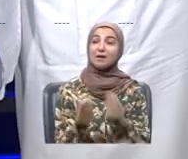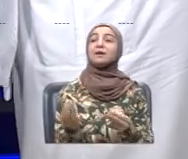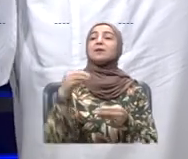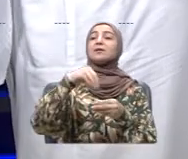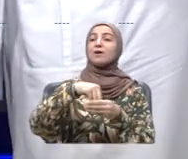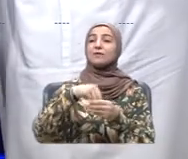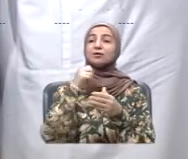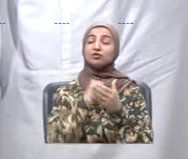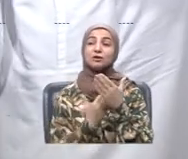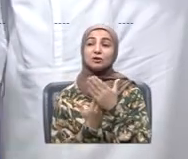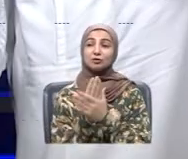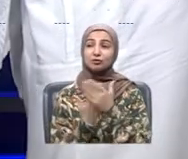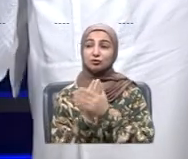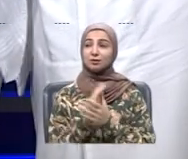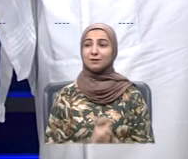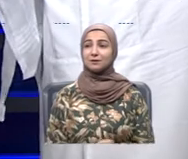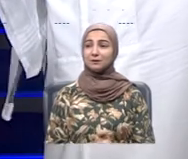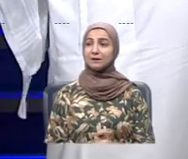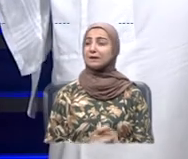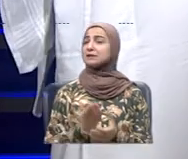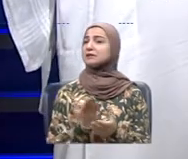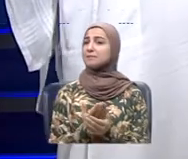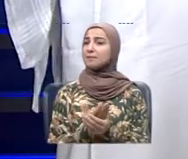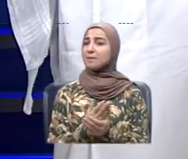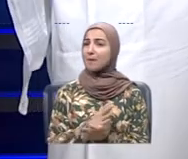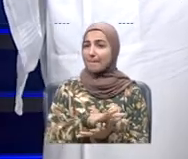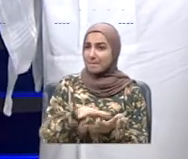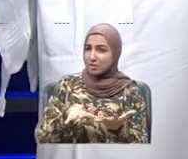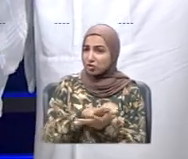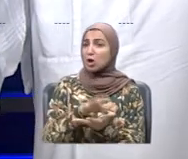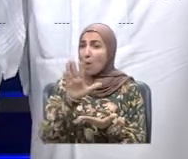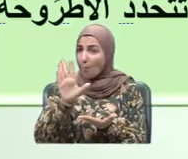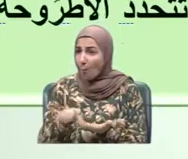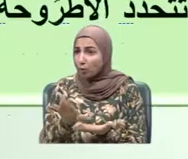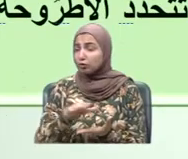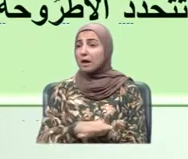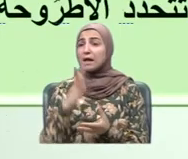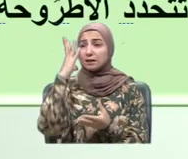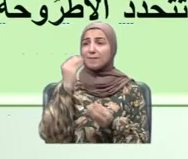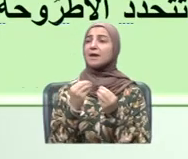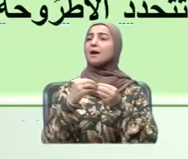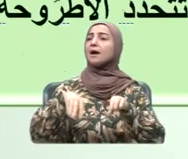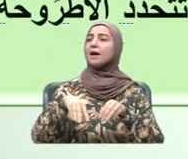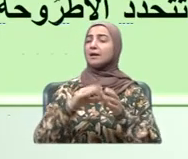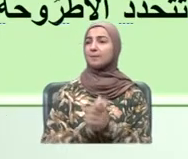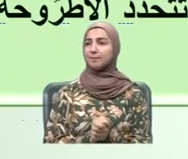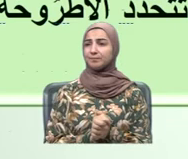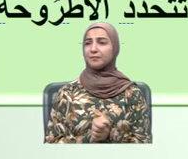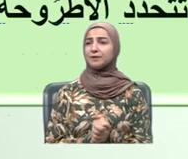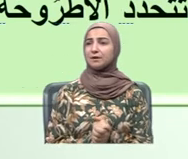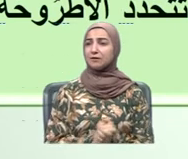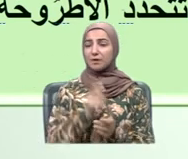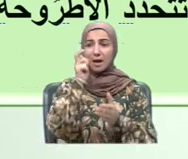لماذا، وبذلك طرح إشكالية يريد معالجتها، وتتمثل هذه الإشكالية